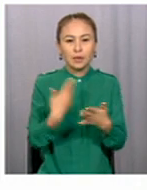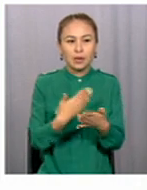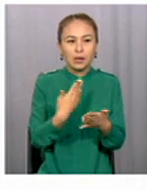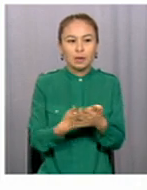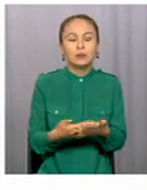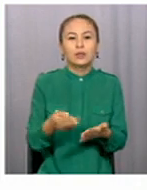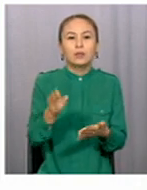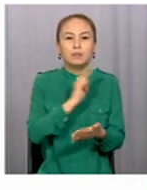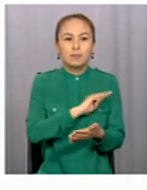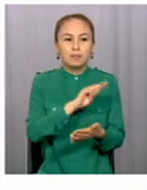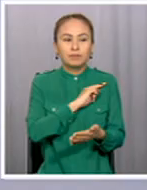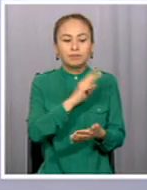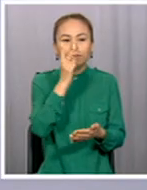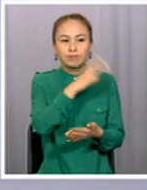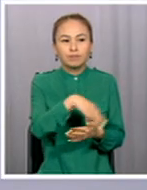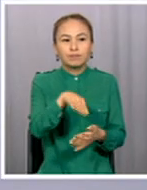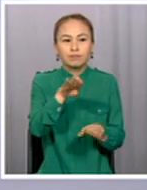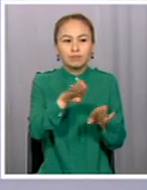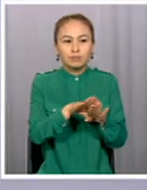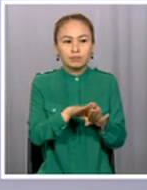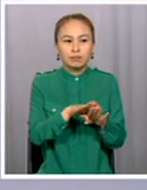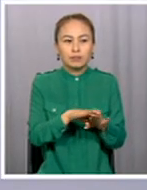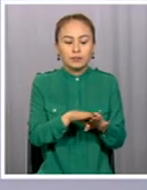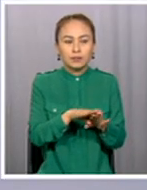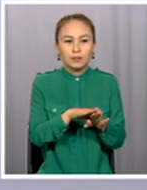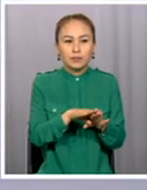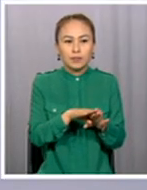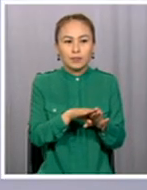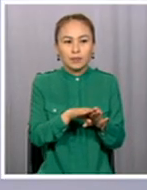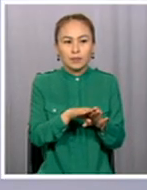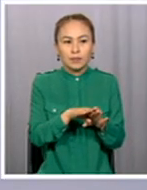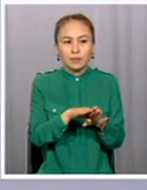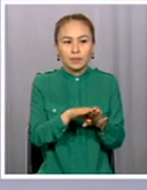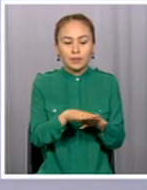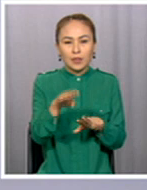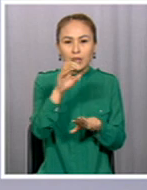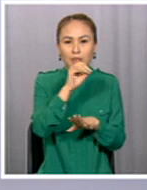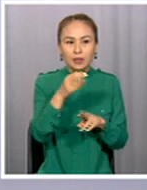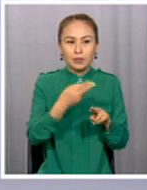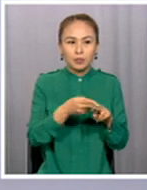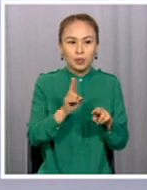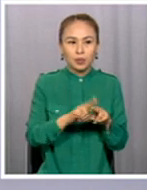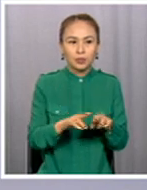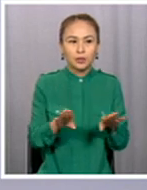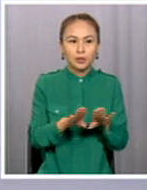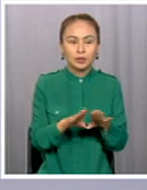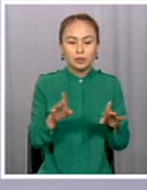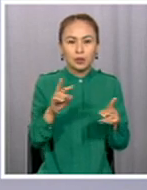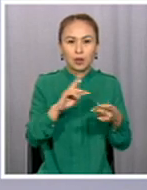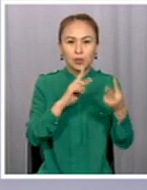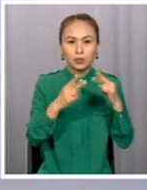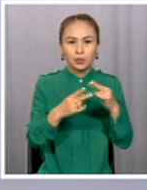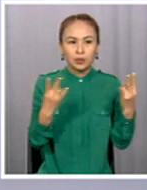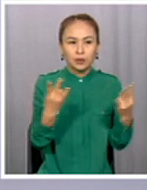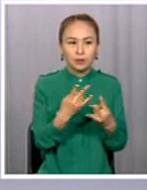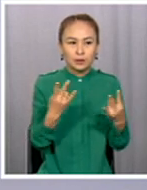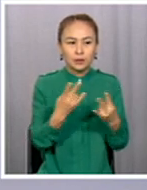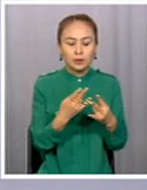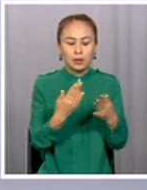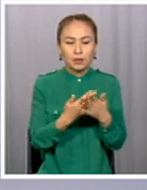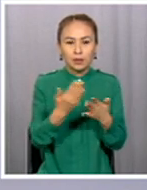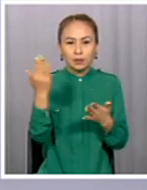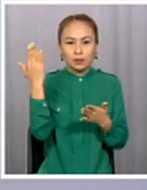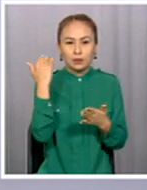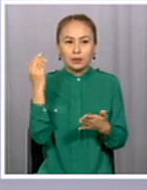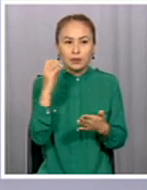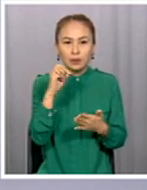мәтінге назар аударайық. Мәтіндегі емдену деген сөзді е болу деген сөзге ауыстыру қажет. Алдымен